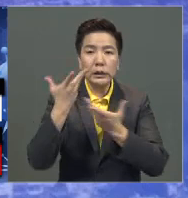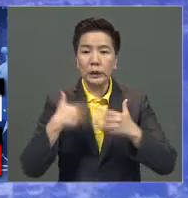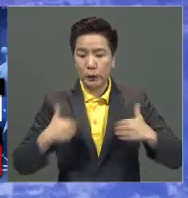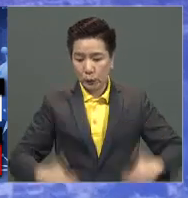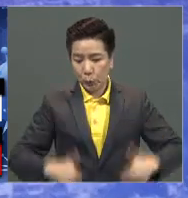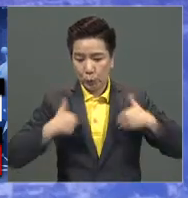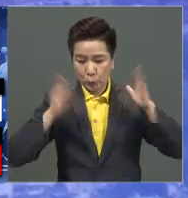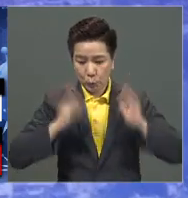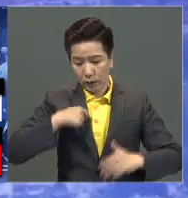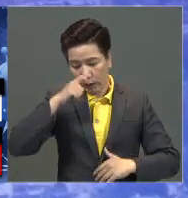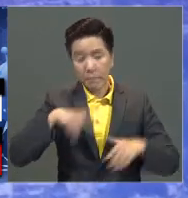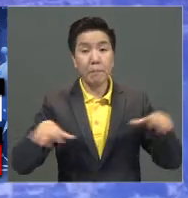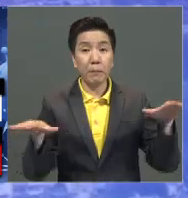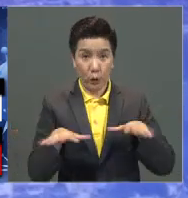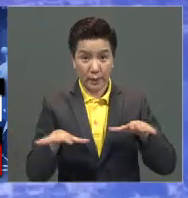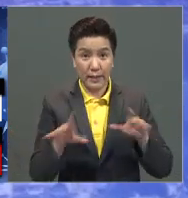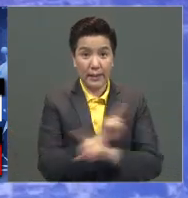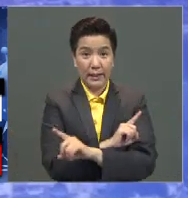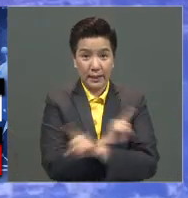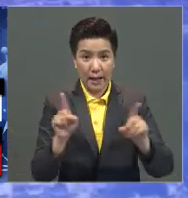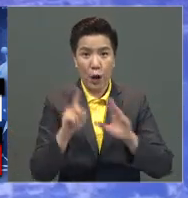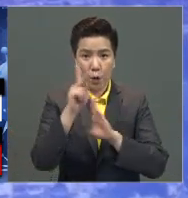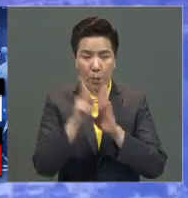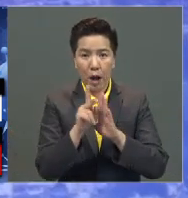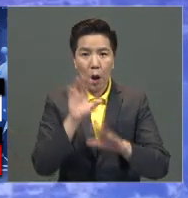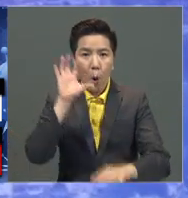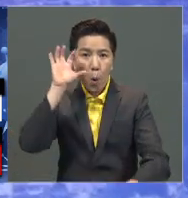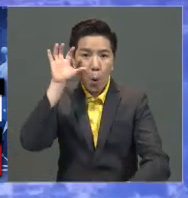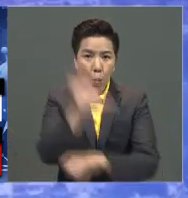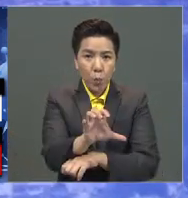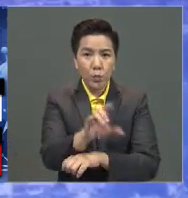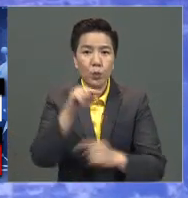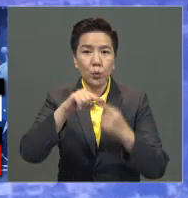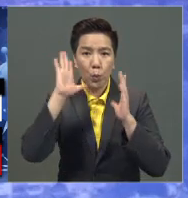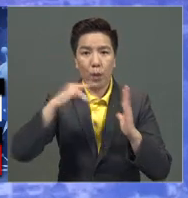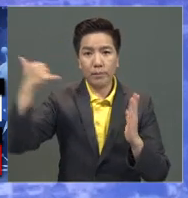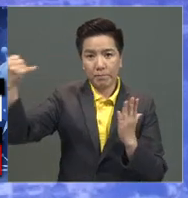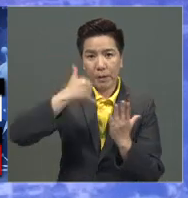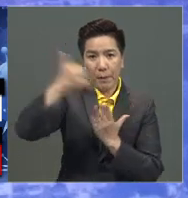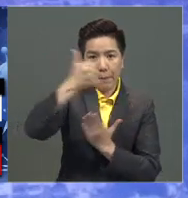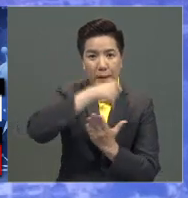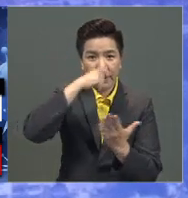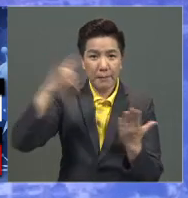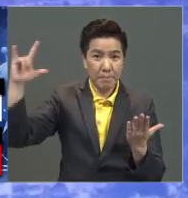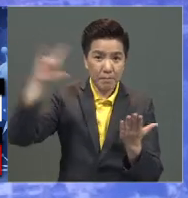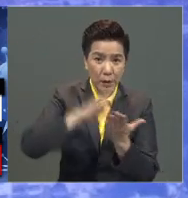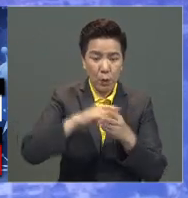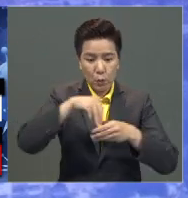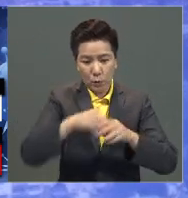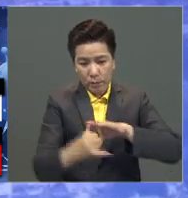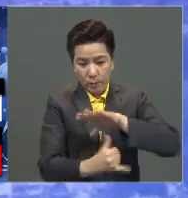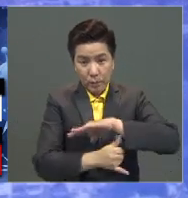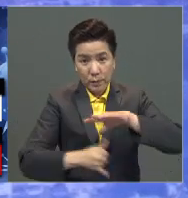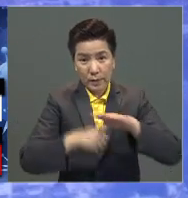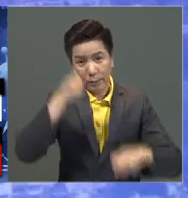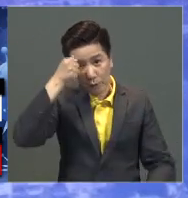ประชาชนในประเทศปกติแต่กฎหมายนี้จะควบคุมสำหรับคนที่เดินทางเข้าประเทศเพื่อที่จะกักตัว14วันเท่านั้น